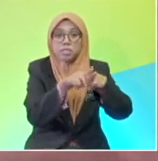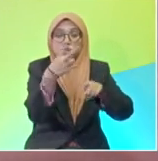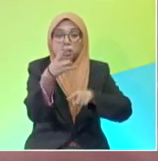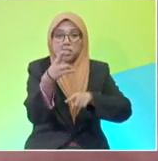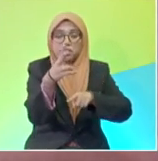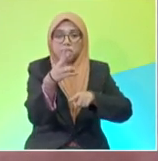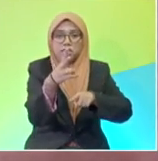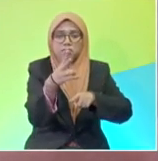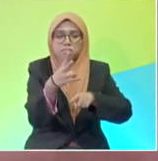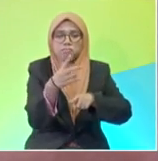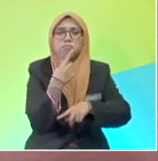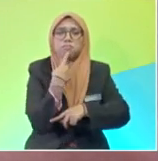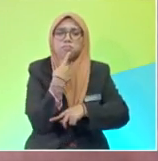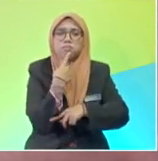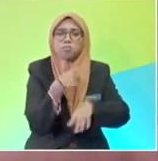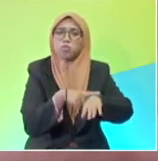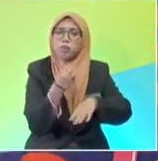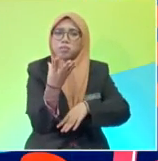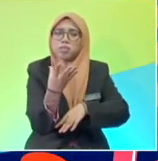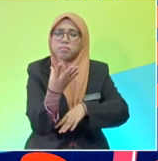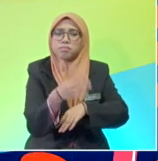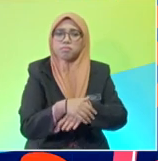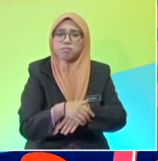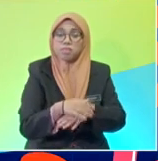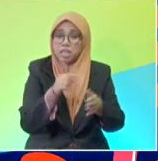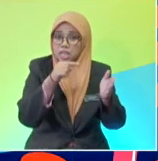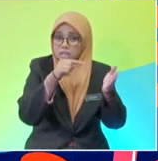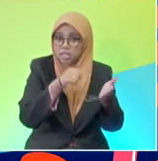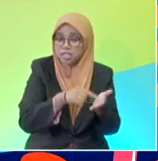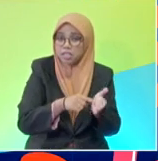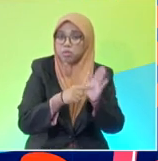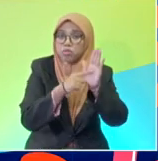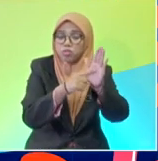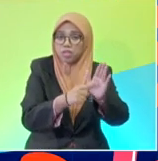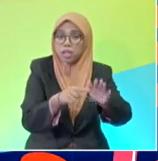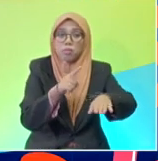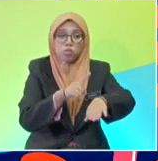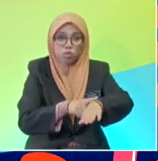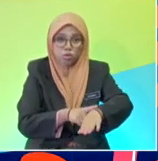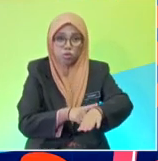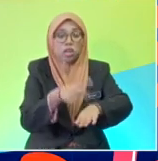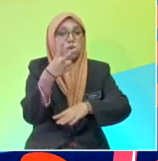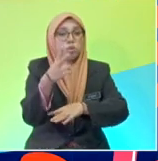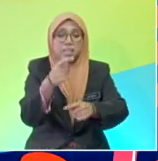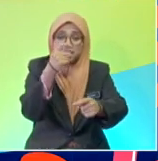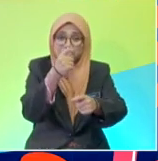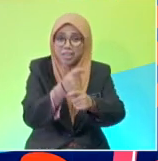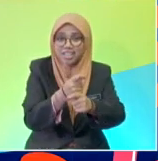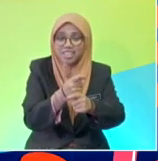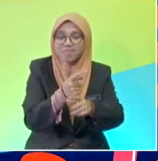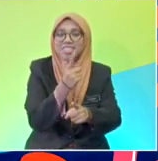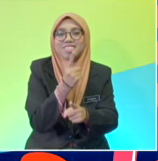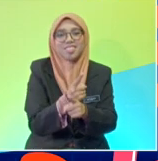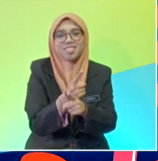rasa dia pukul berapa dan berapa minit sekarang? Ini menunjukkan pukul 12 tepat. Betul. 12